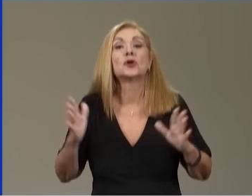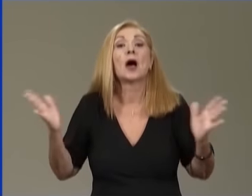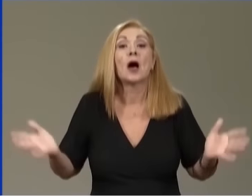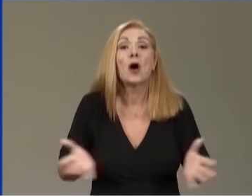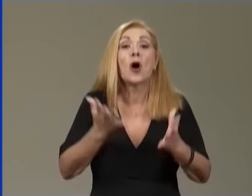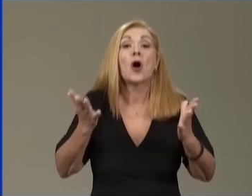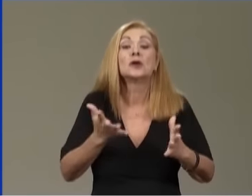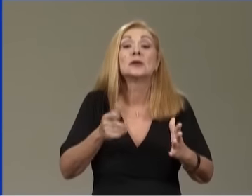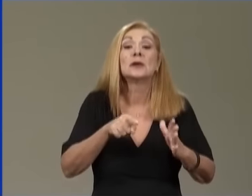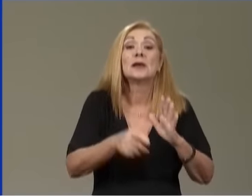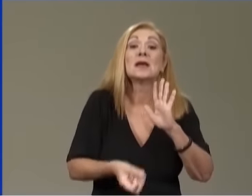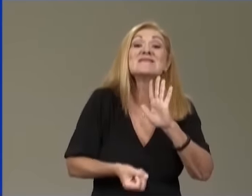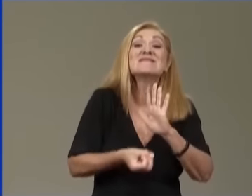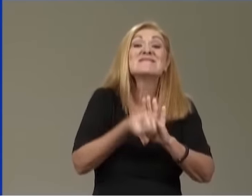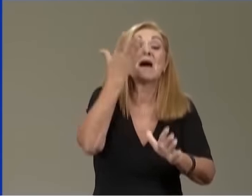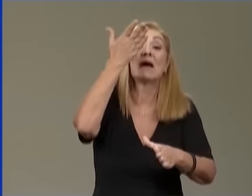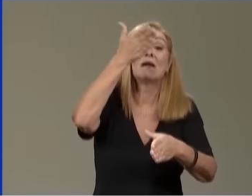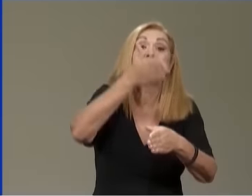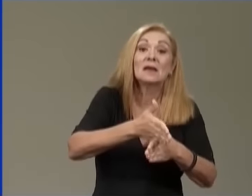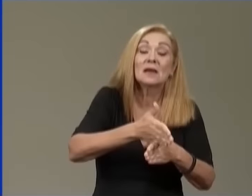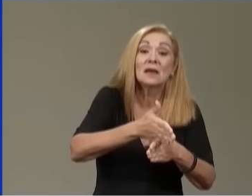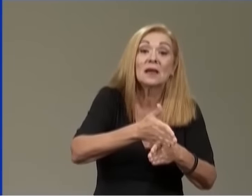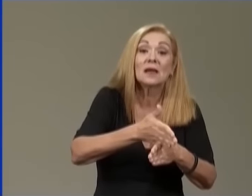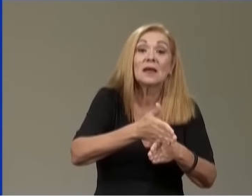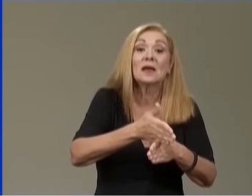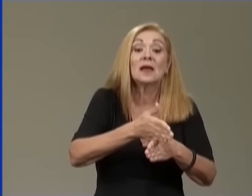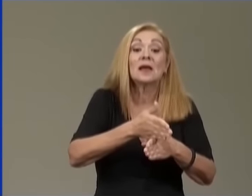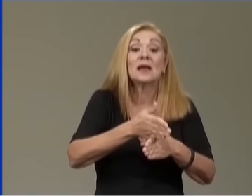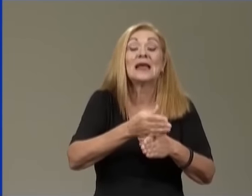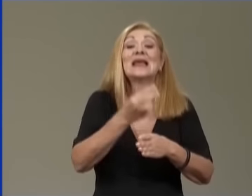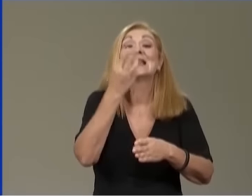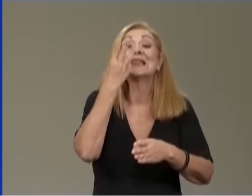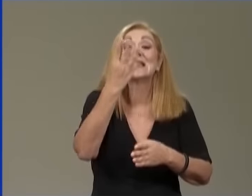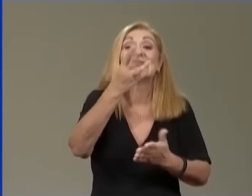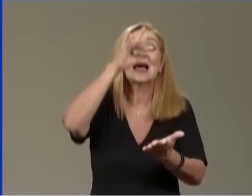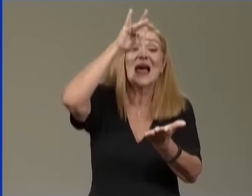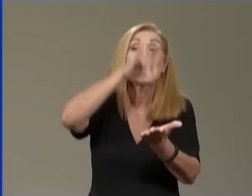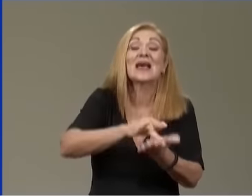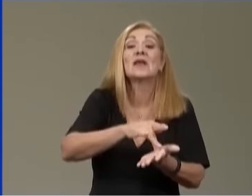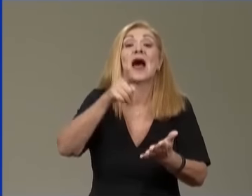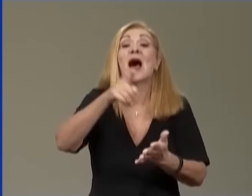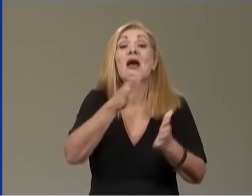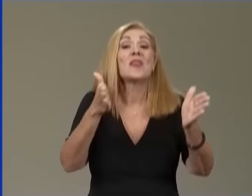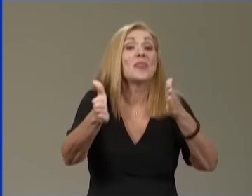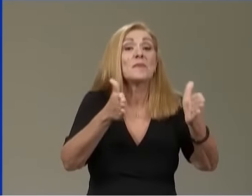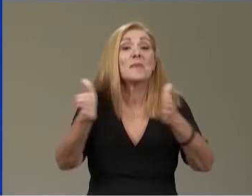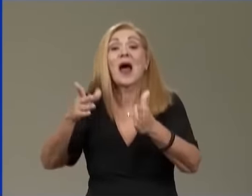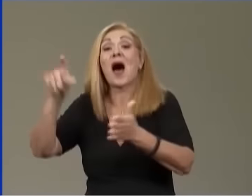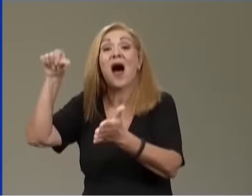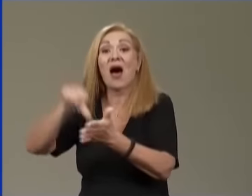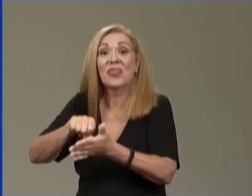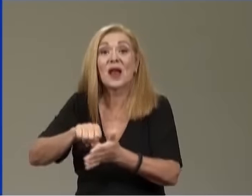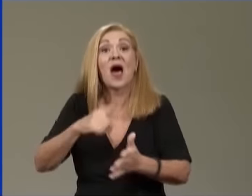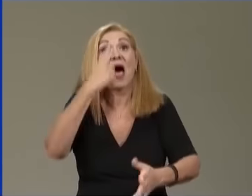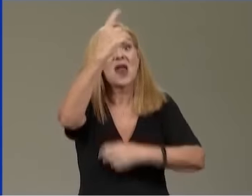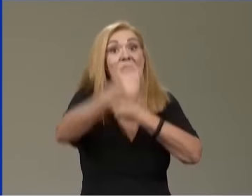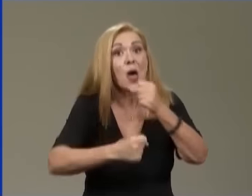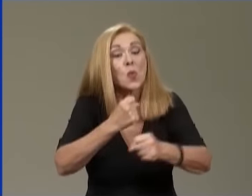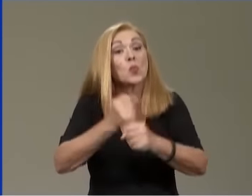κάθε τέτοια νέα μίσθωση στα 3 κεντρικά διαμερίσματα της Αθήνας για τουλάχιστον